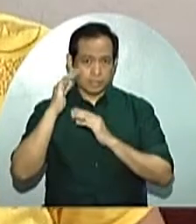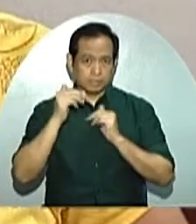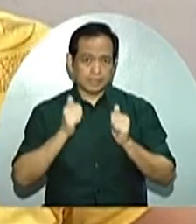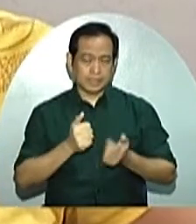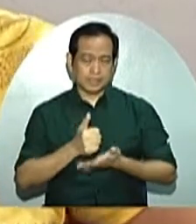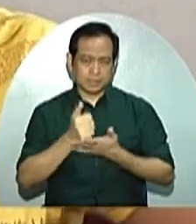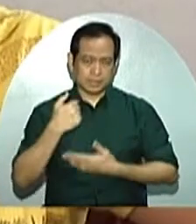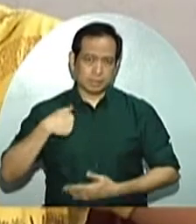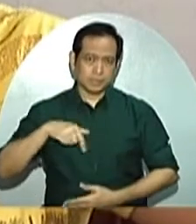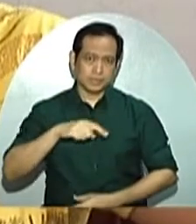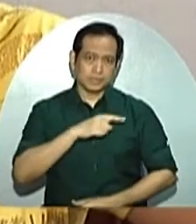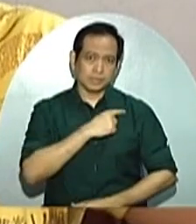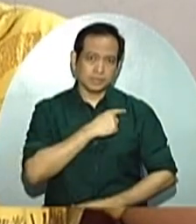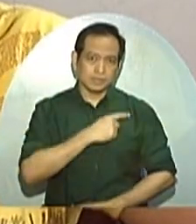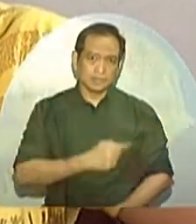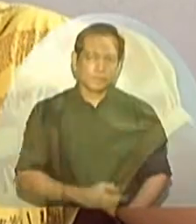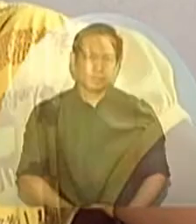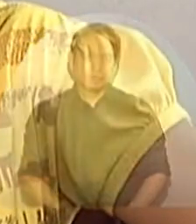po matulungan niyo kami.